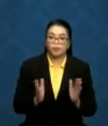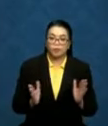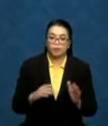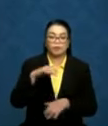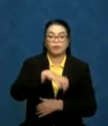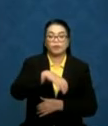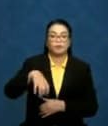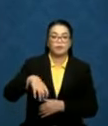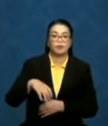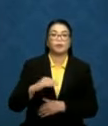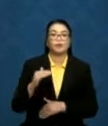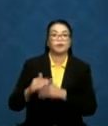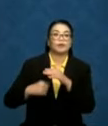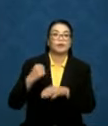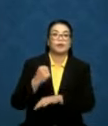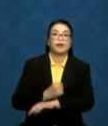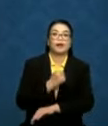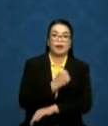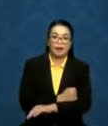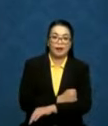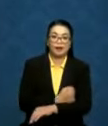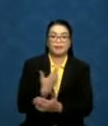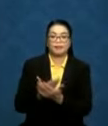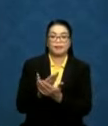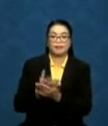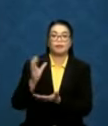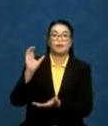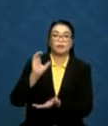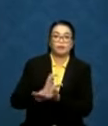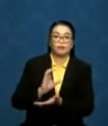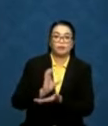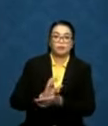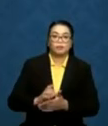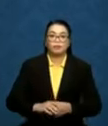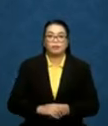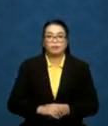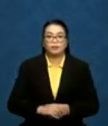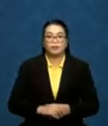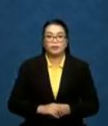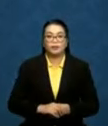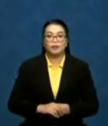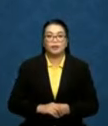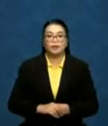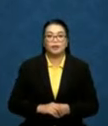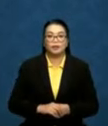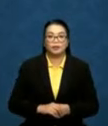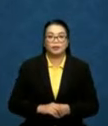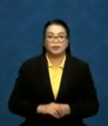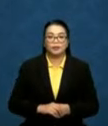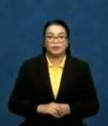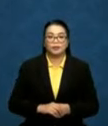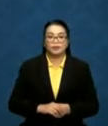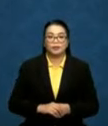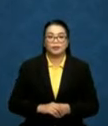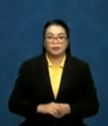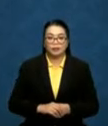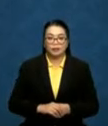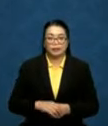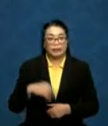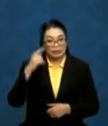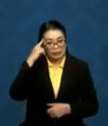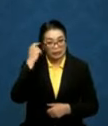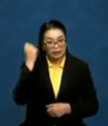พัฒนาฝีมือแรางงานที่มีเงินกองทุนตัวนี้ก็อยากฝากว่าเป็นไปได้